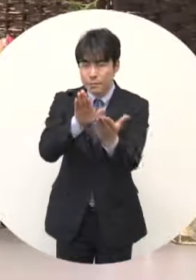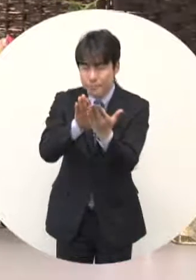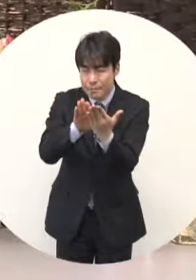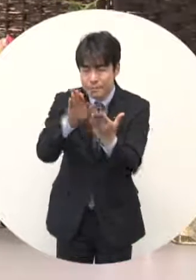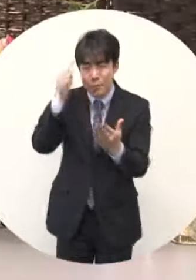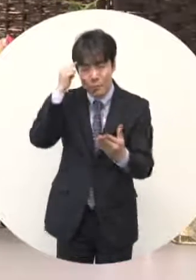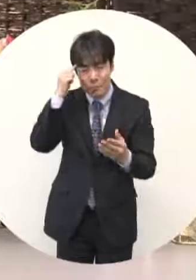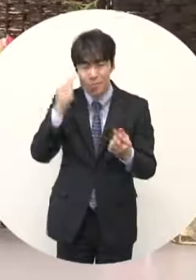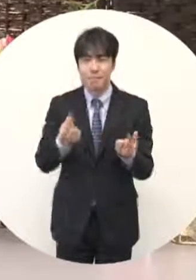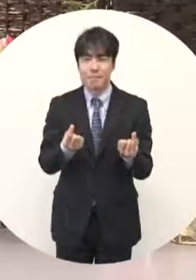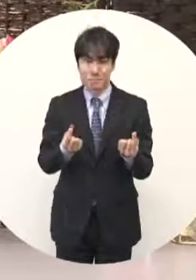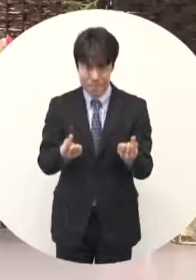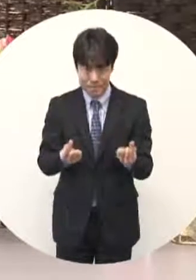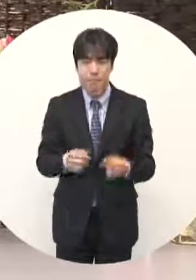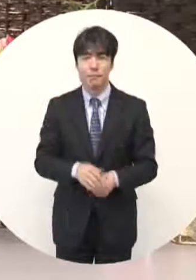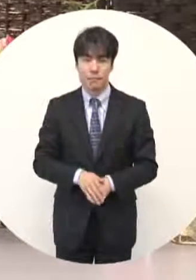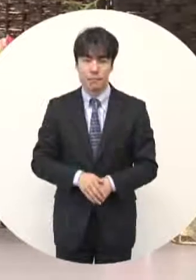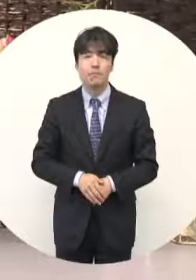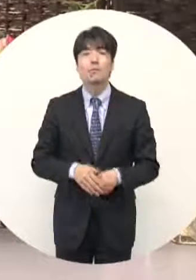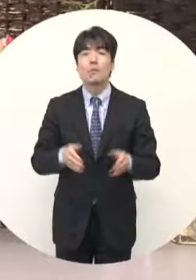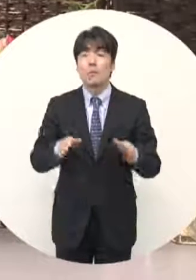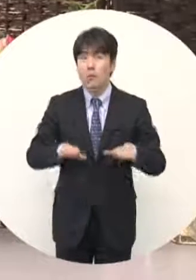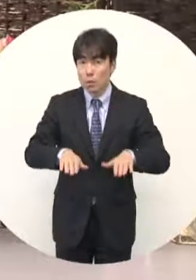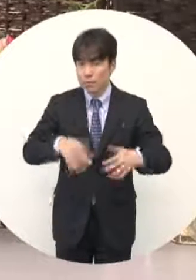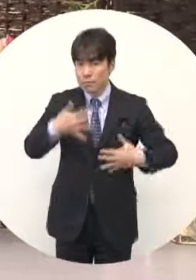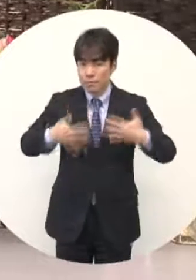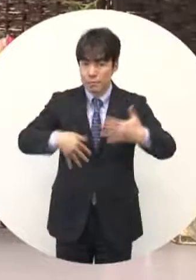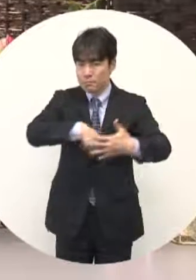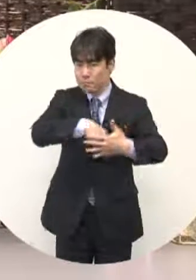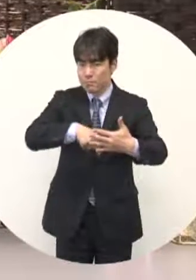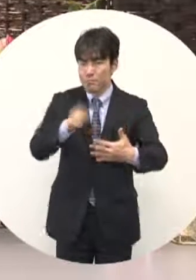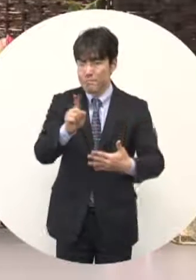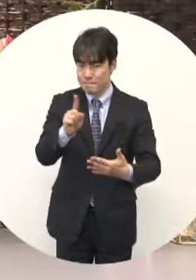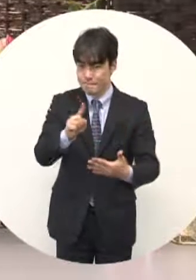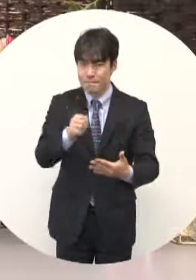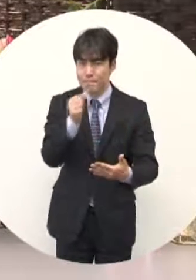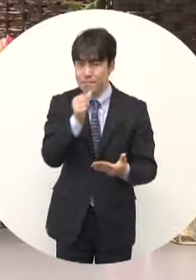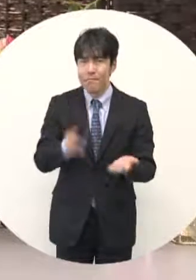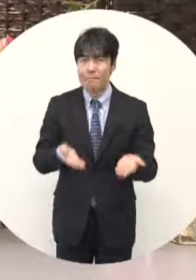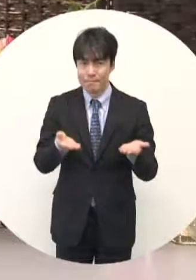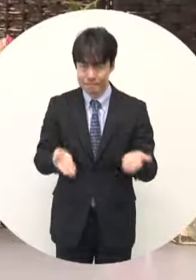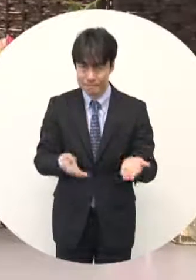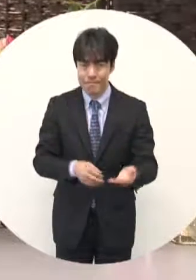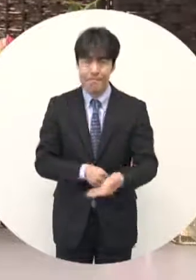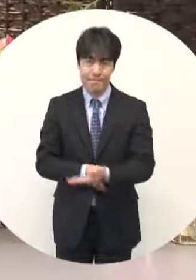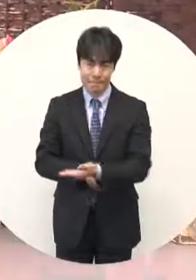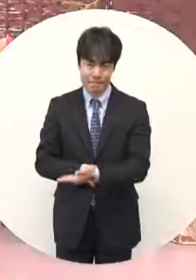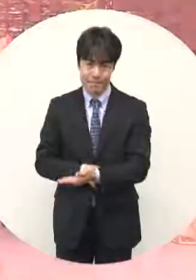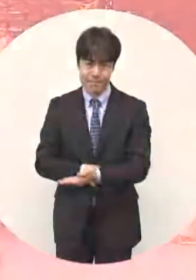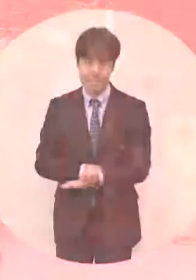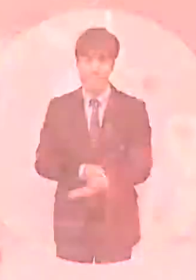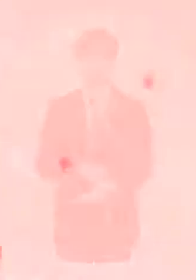ね。さて、今回のいきいき越谷はご覧のラインナップでお送りします。